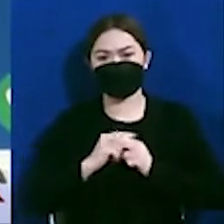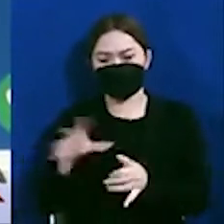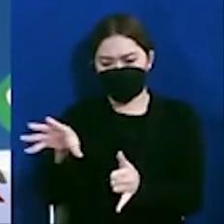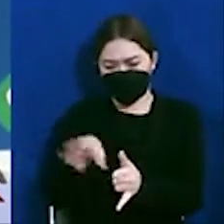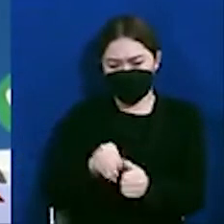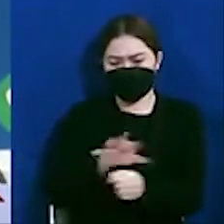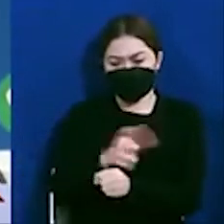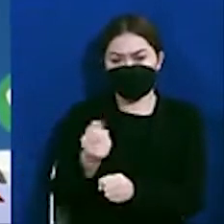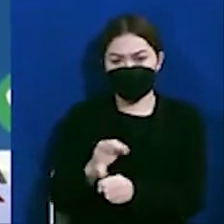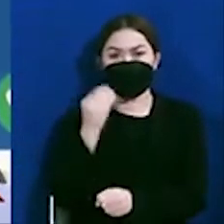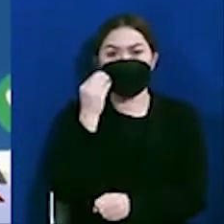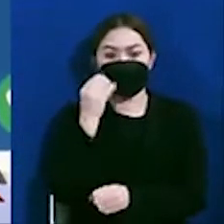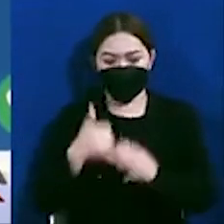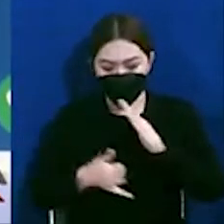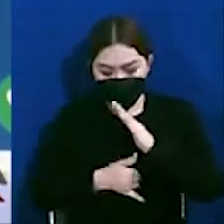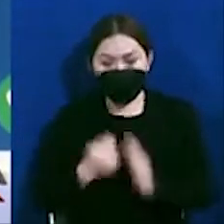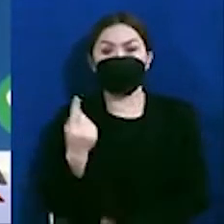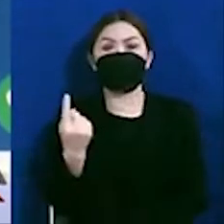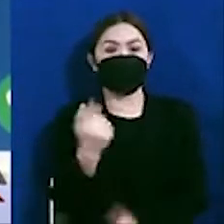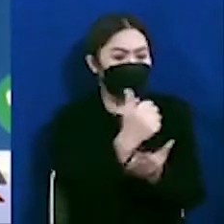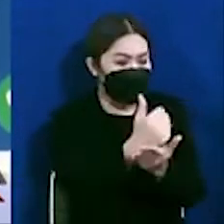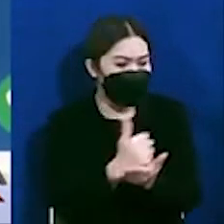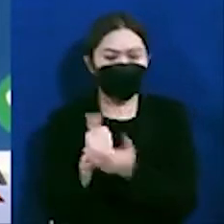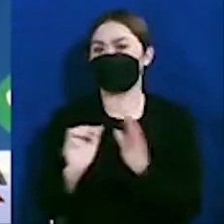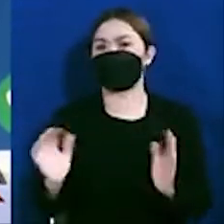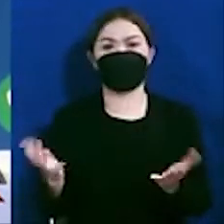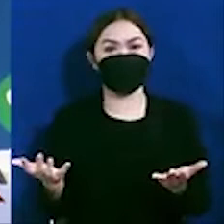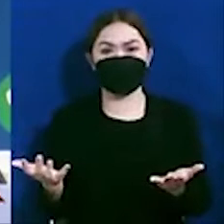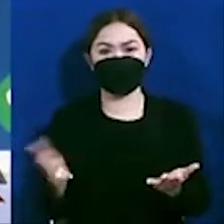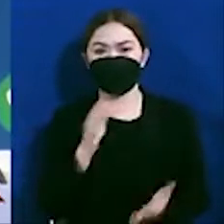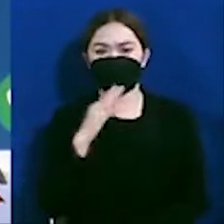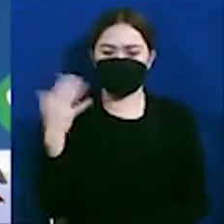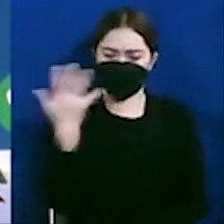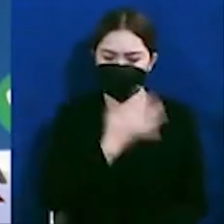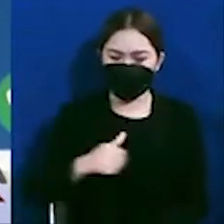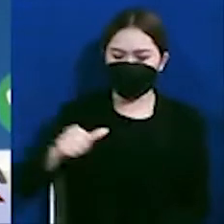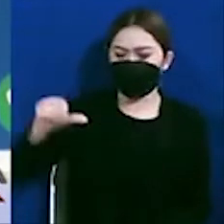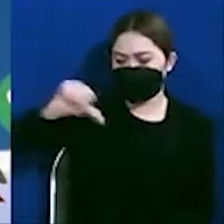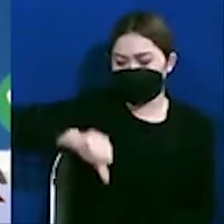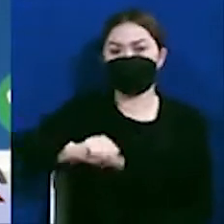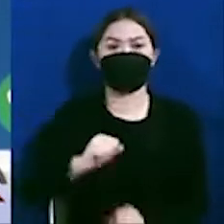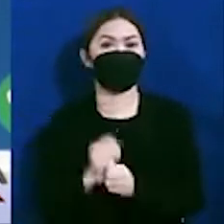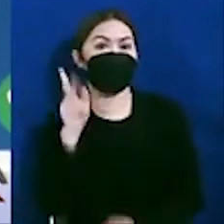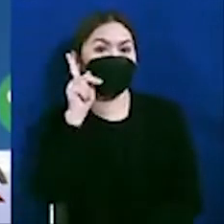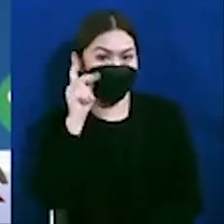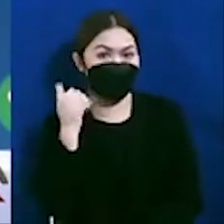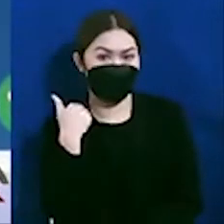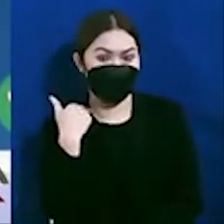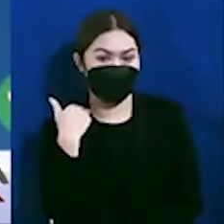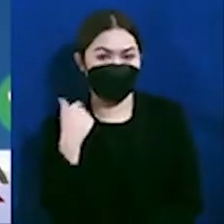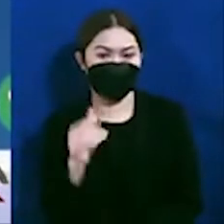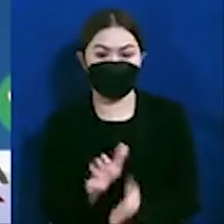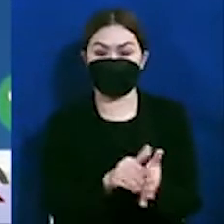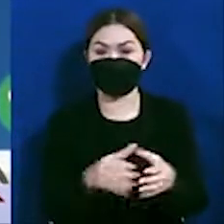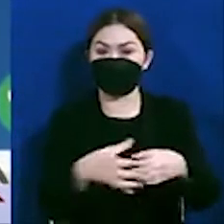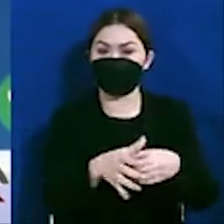อยู่ที่บ้านคนเดียวแล้วไม่มีใครช่วยดูแลถ้าสุขภาพเขาแย่ลงนะครับตามที่มีข่าวเปลี่ยนจาก